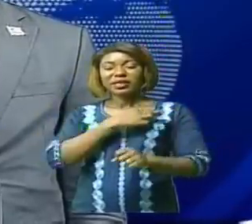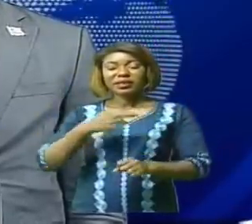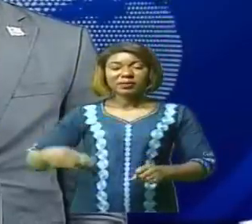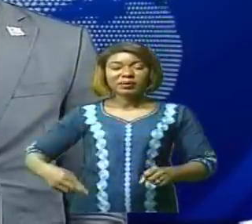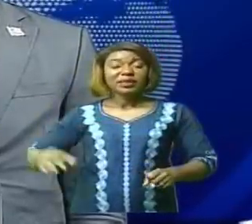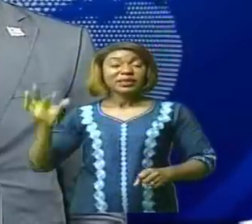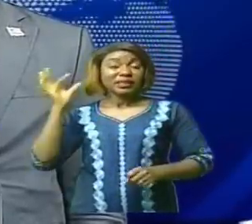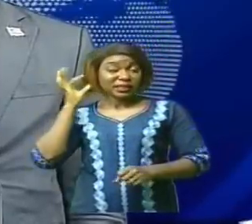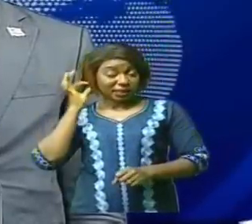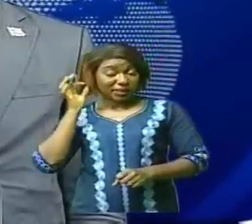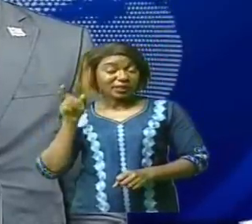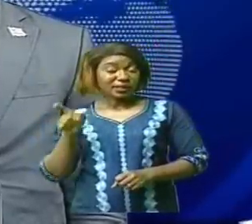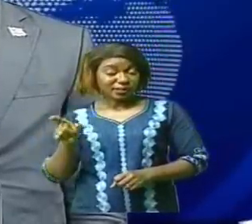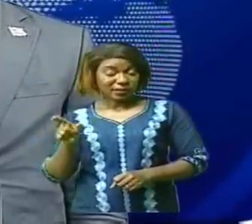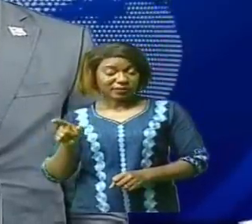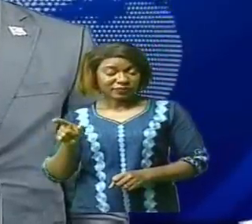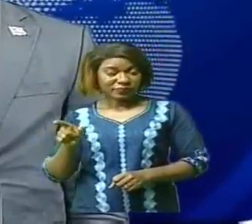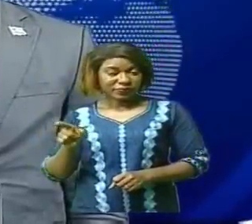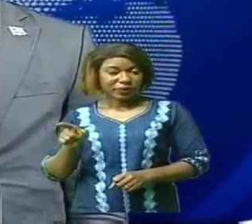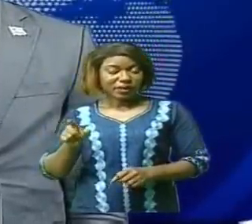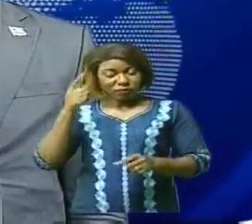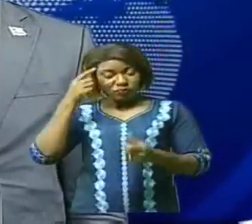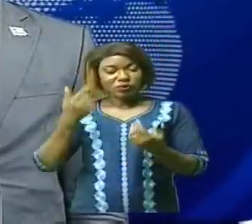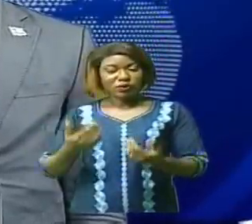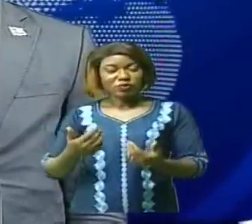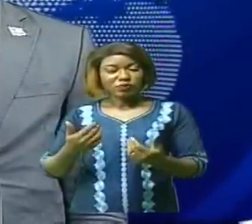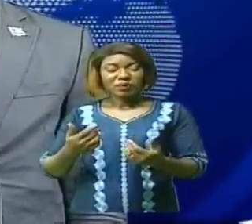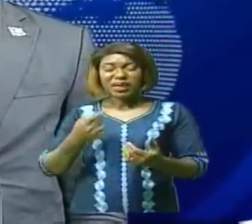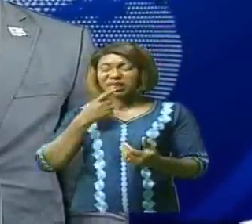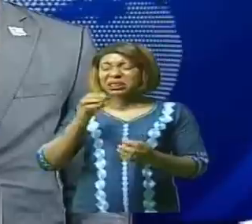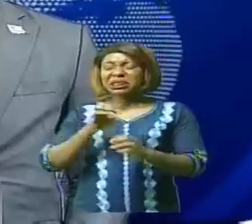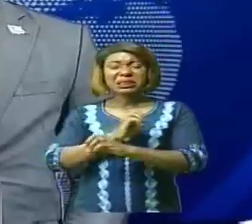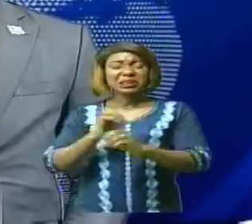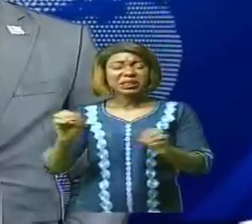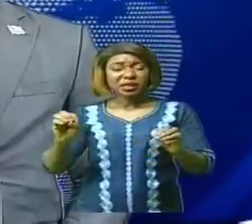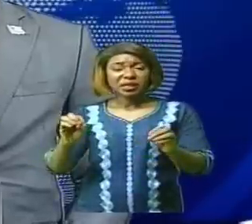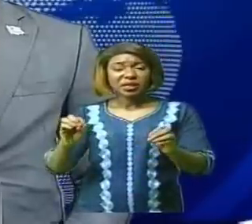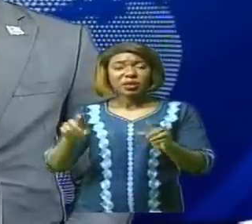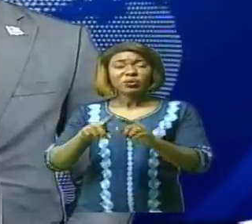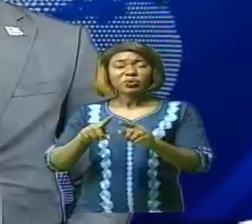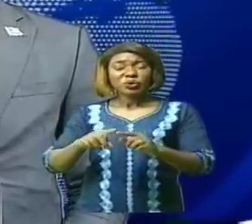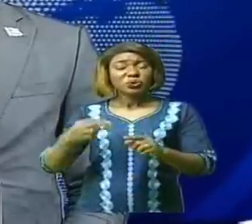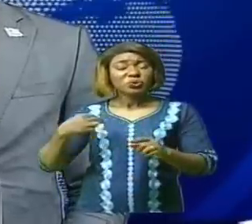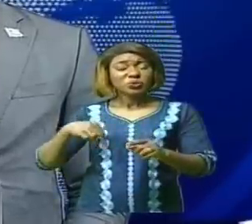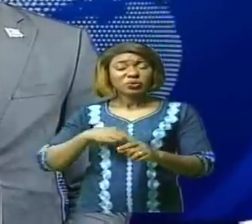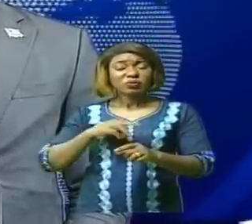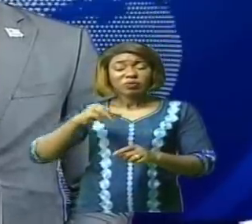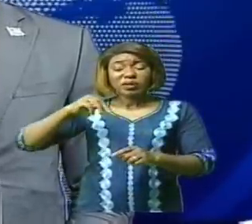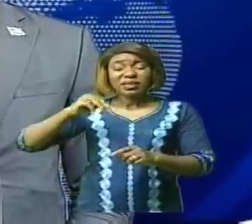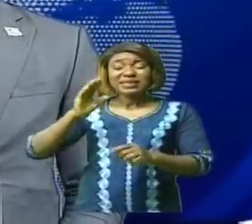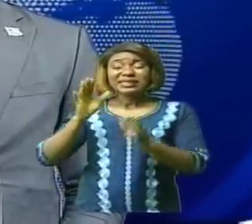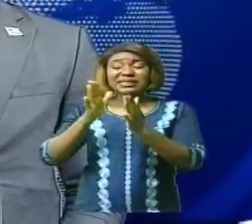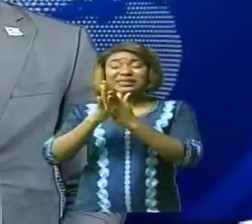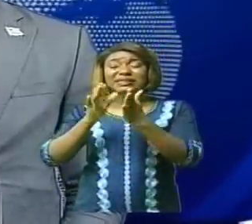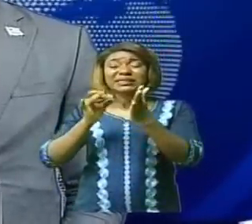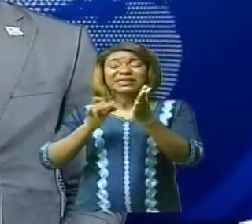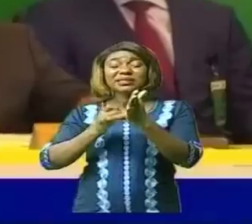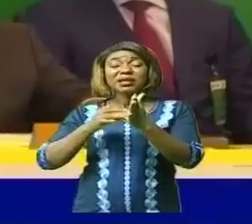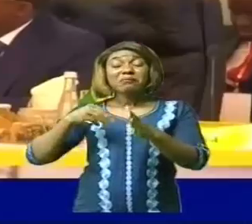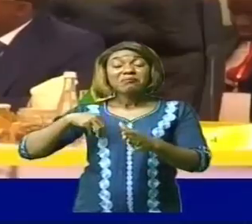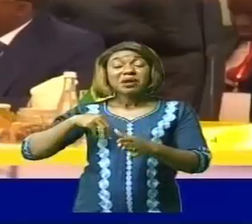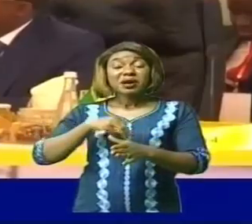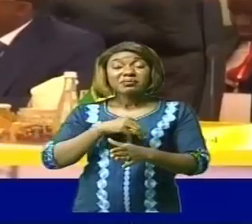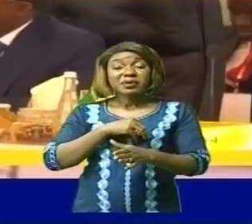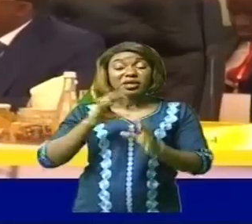en exercice de cette communauté, ne dit rien jusque-là, alors que nous sommes les 7e membres de cette communauté jusque-là. Ce silence-là